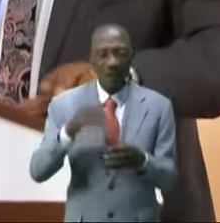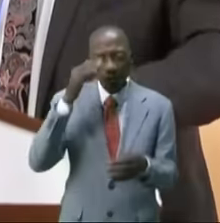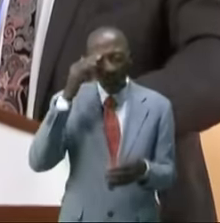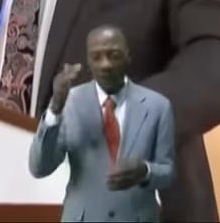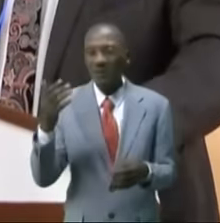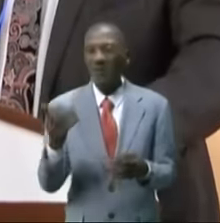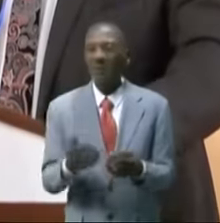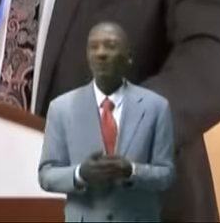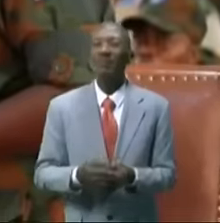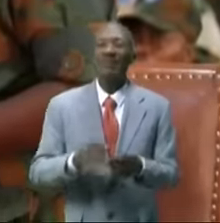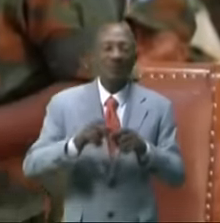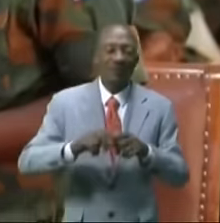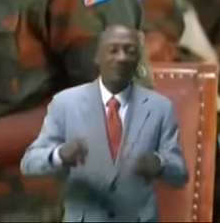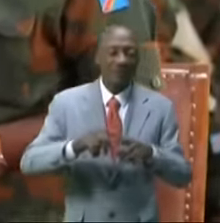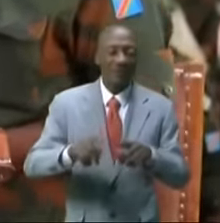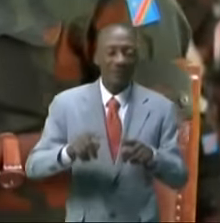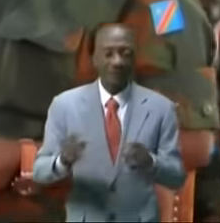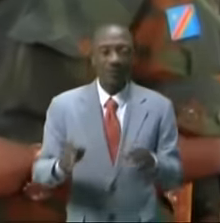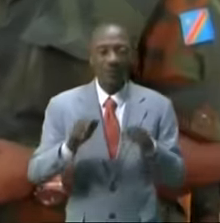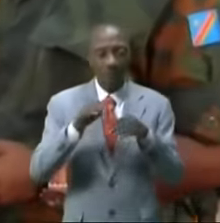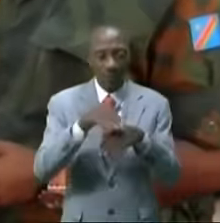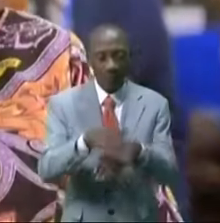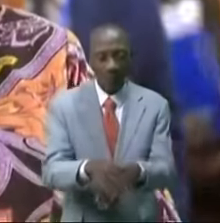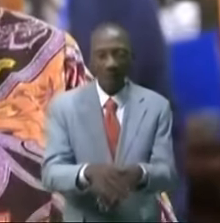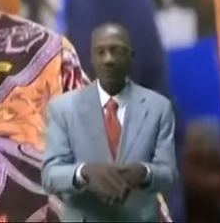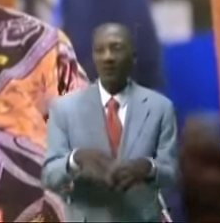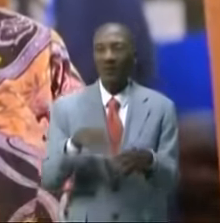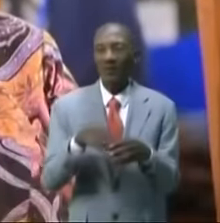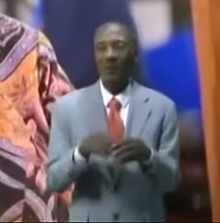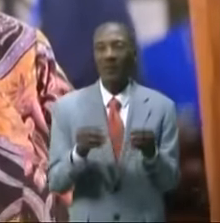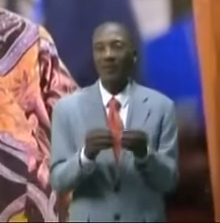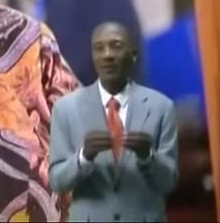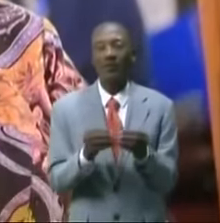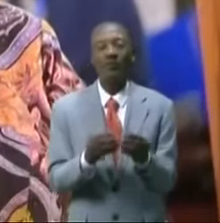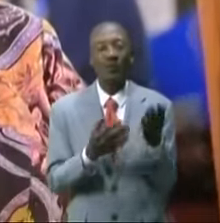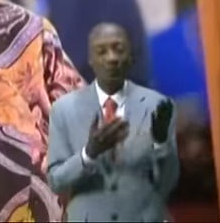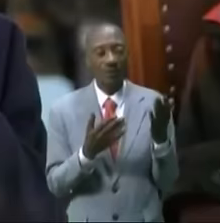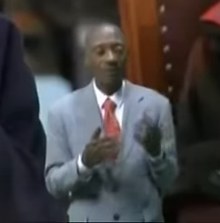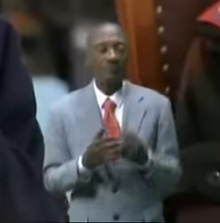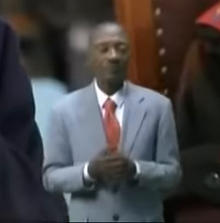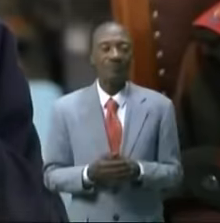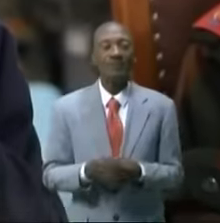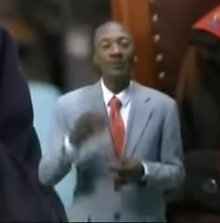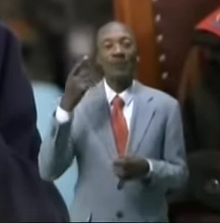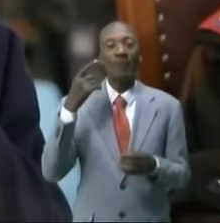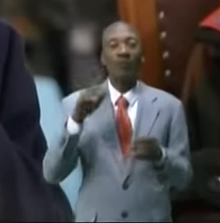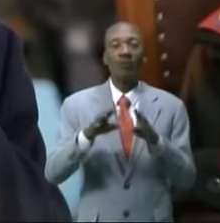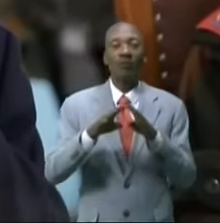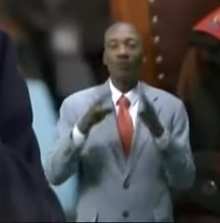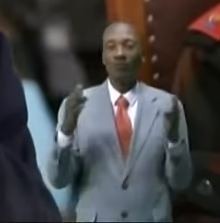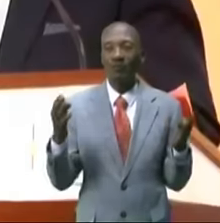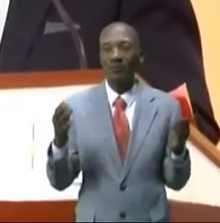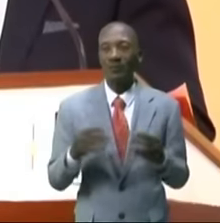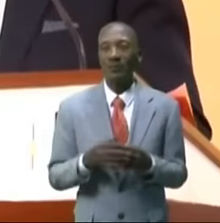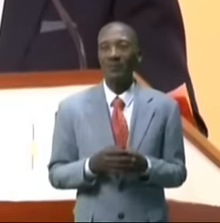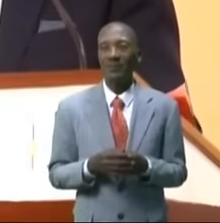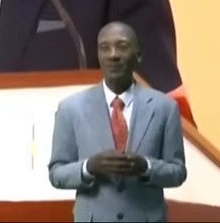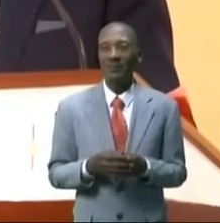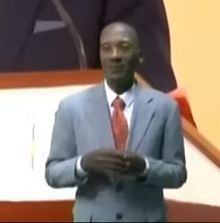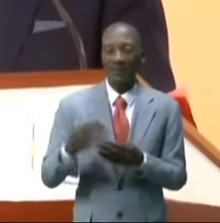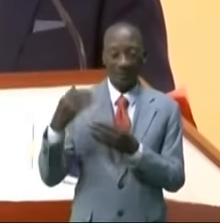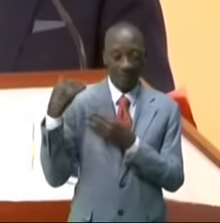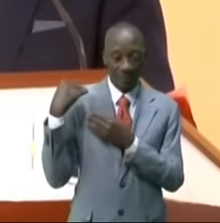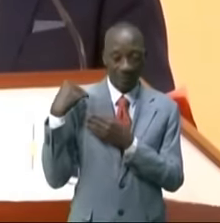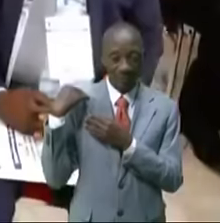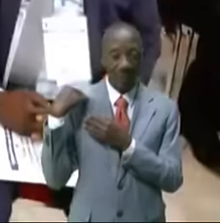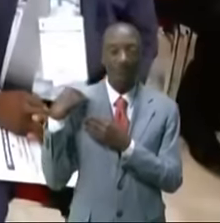horizons ont participé à cet événement de grande envergure. Dans son mot d'ouverture, le professeur Gilbert Kishiba,